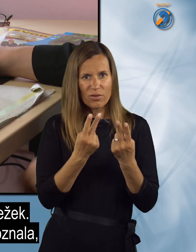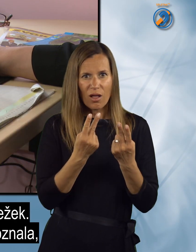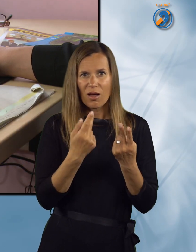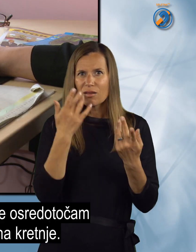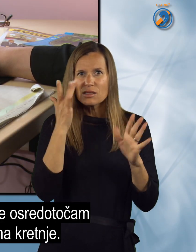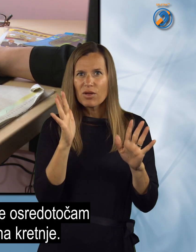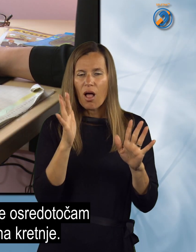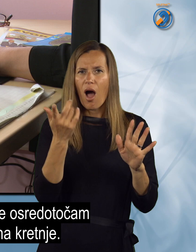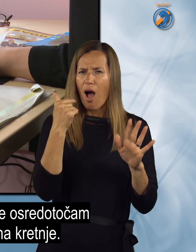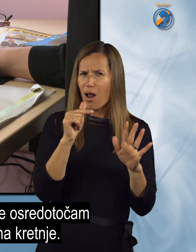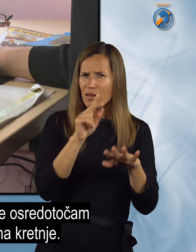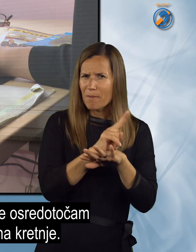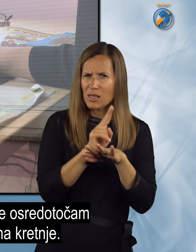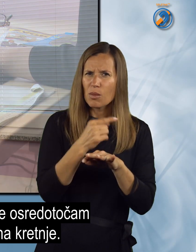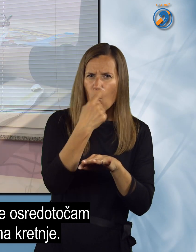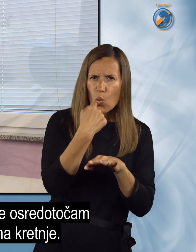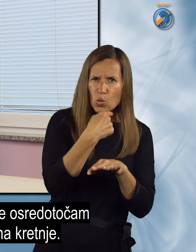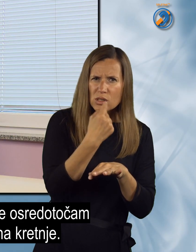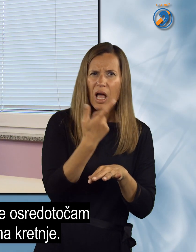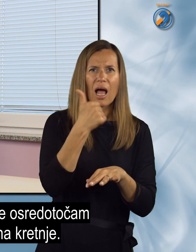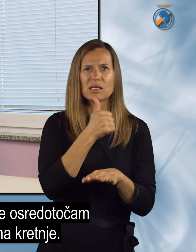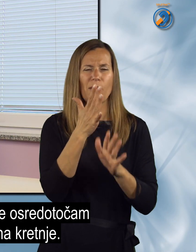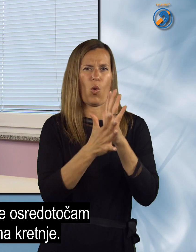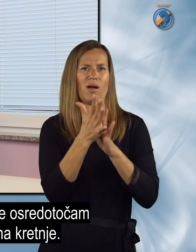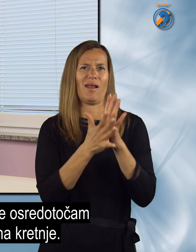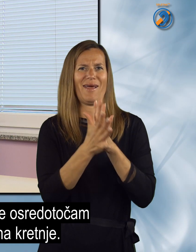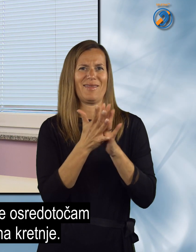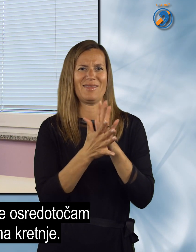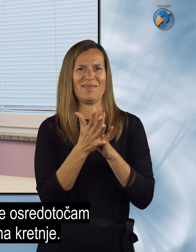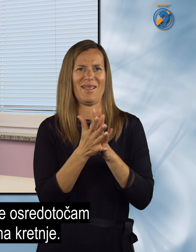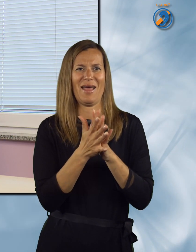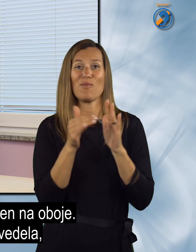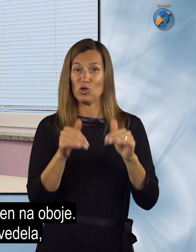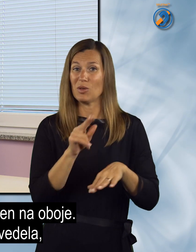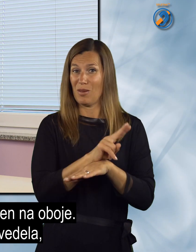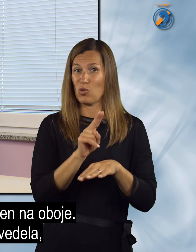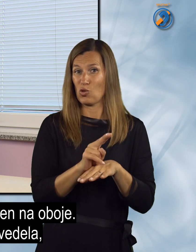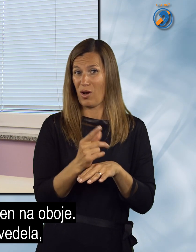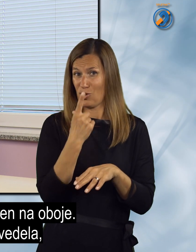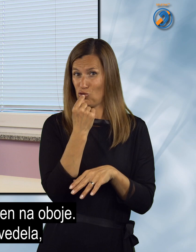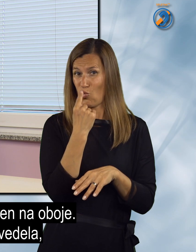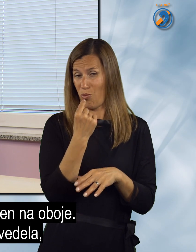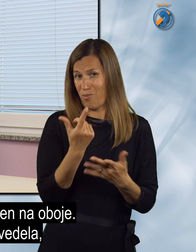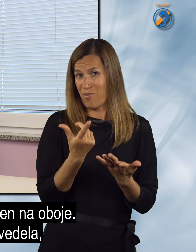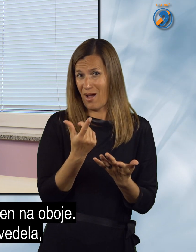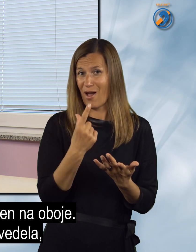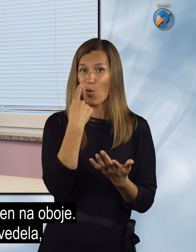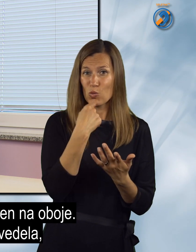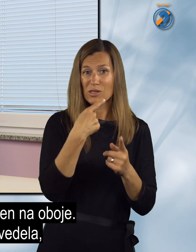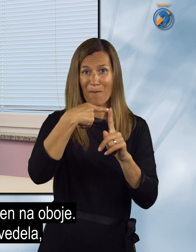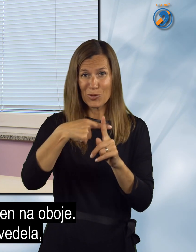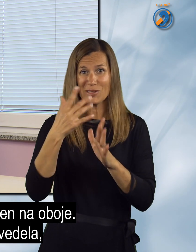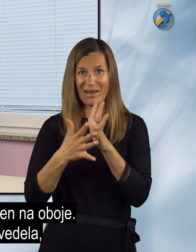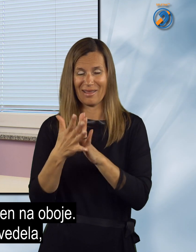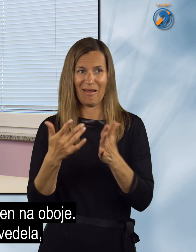jaz to spoznala, nisem vedela, da se naj osredotočam na usta ali samo na kretnje, ker moraš biti pa pozoren na oboje.